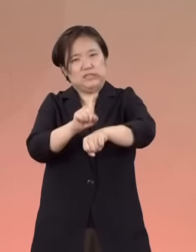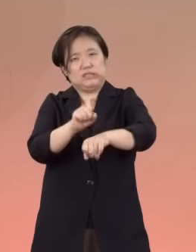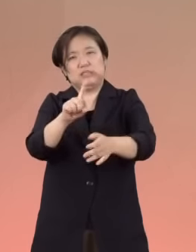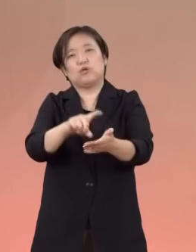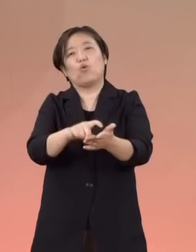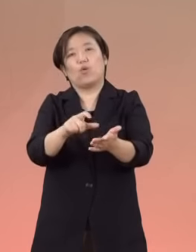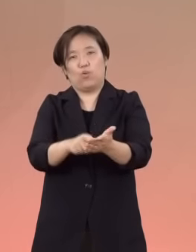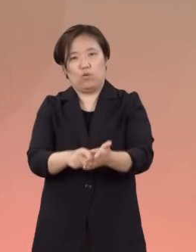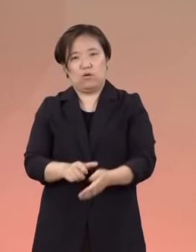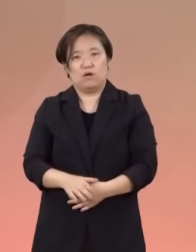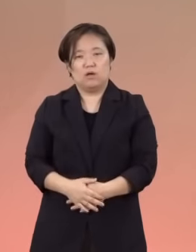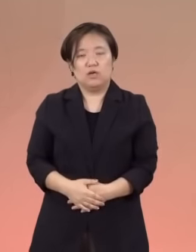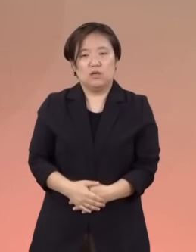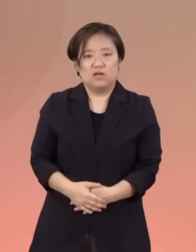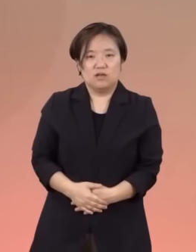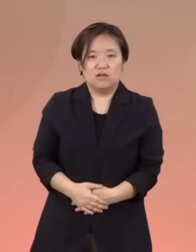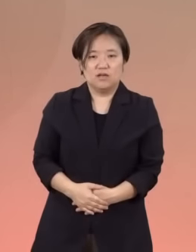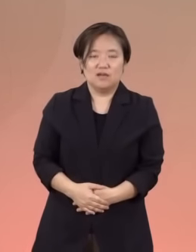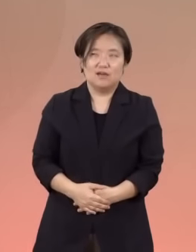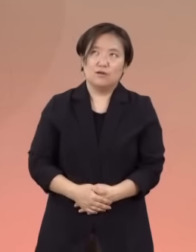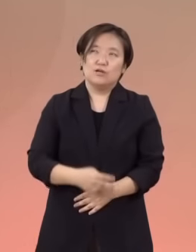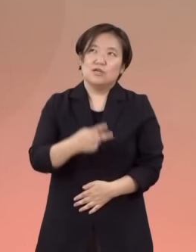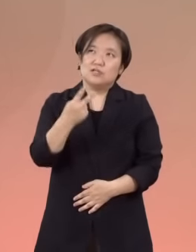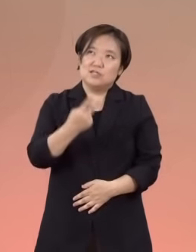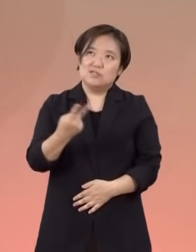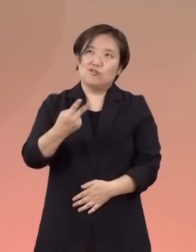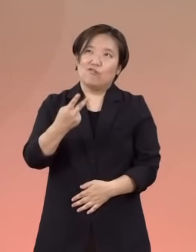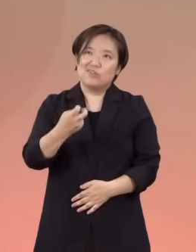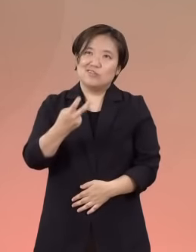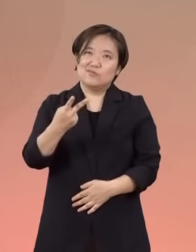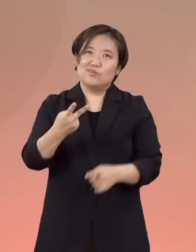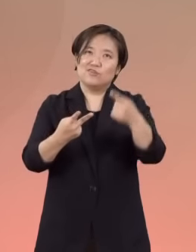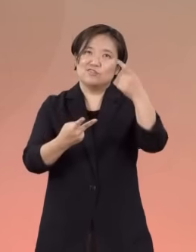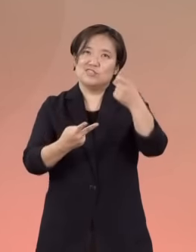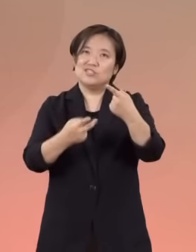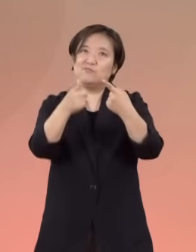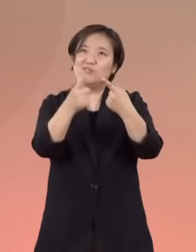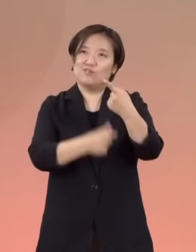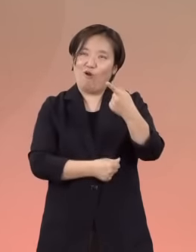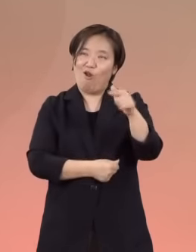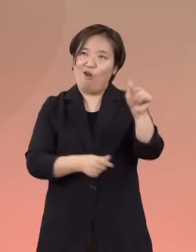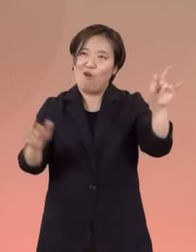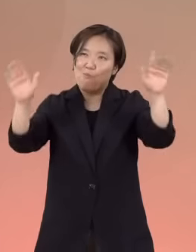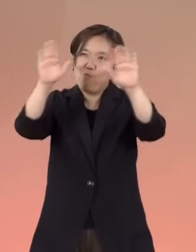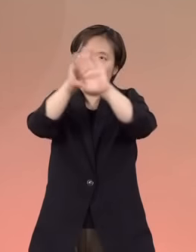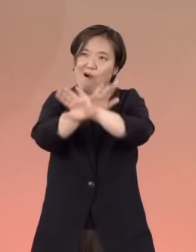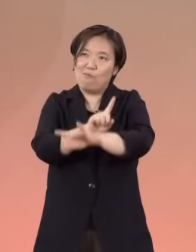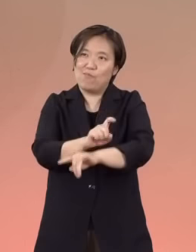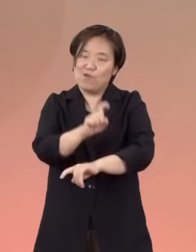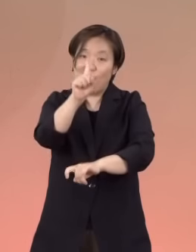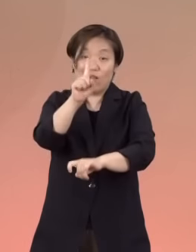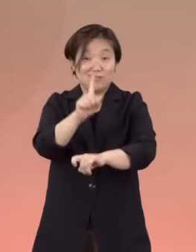11시쯤이었습니다 2022년 11월달 밤 11시쯤